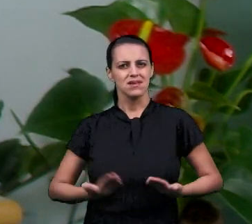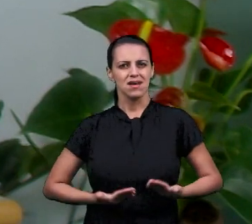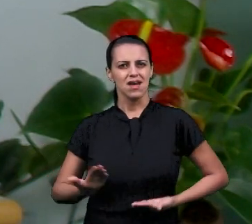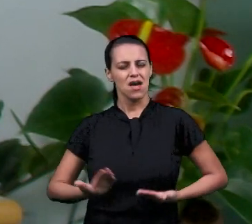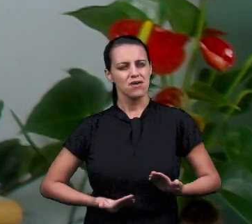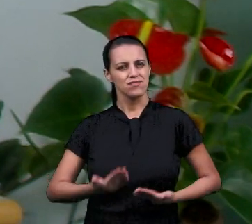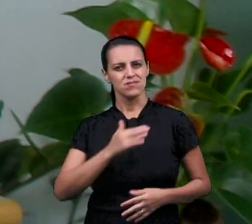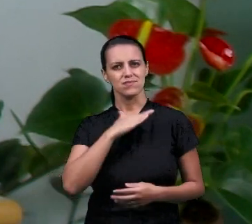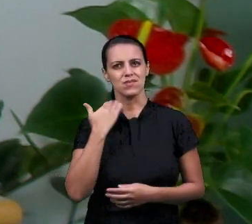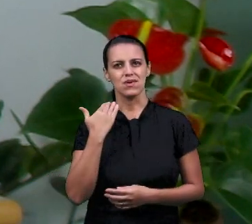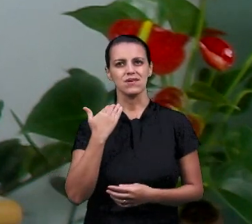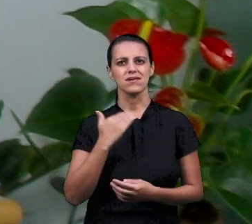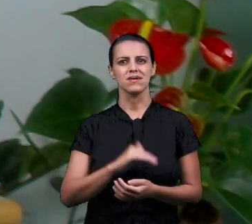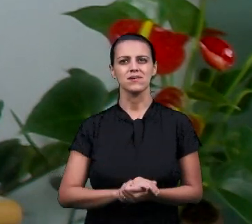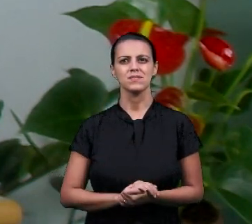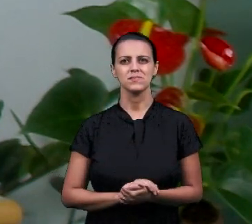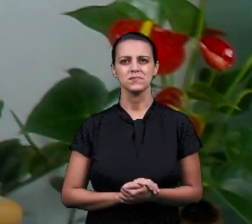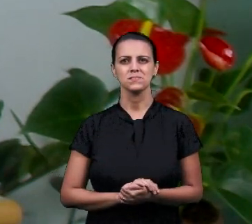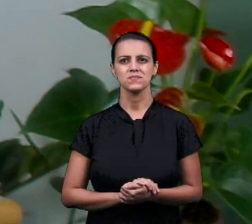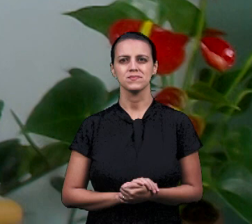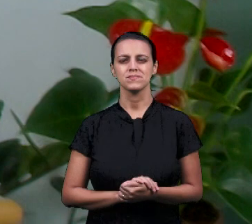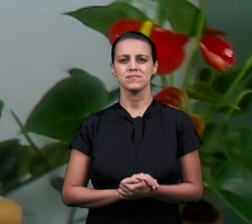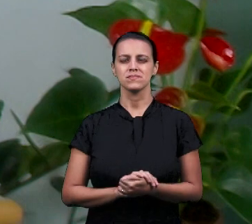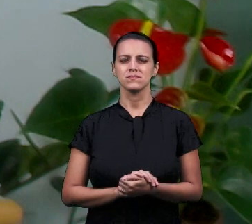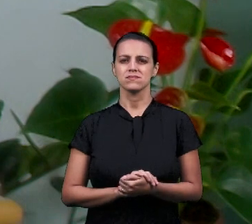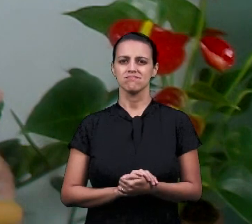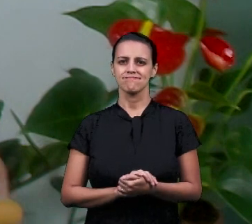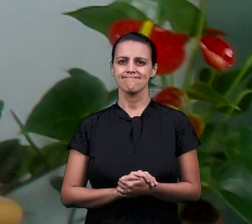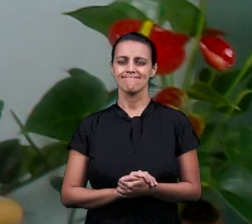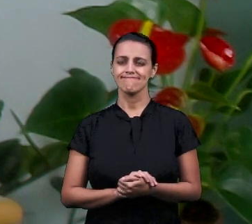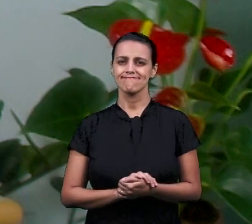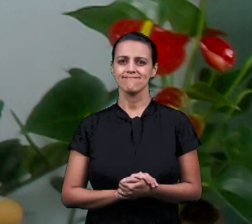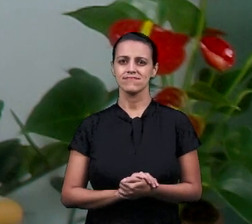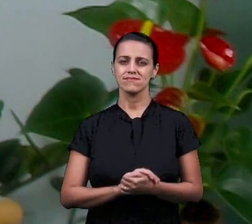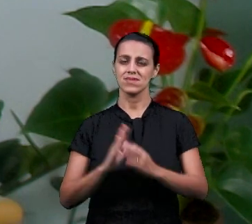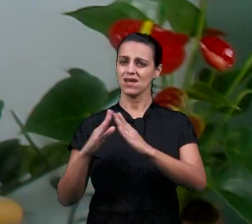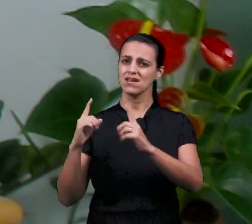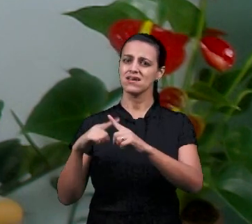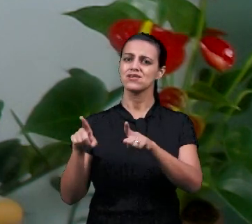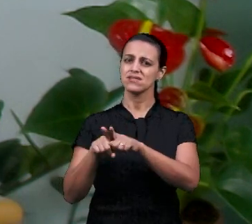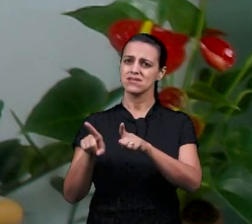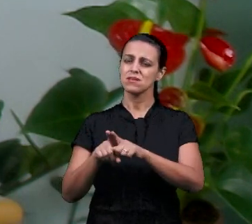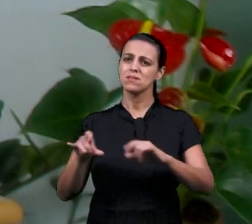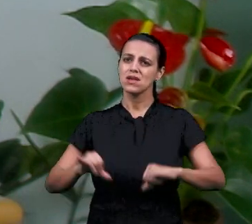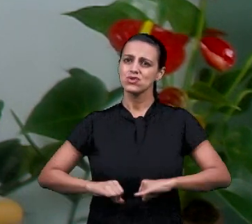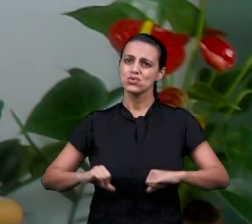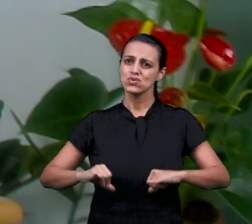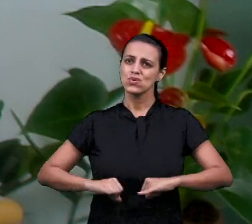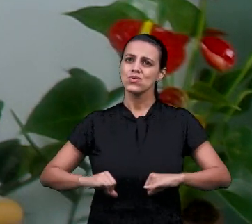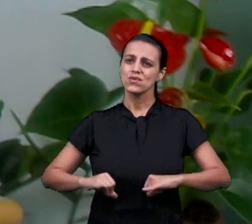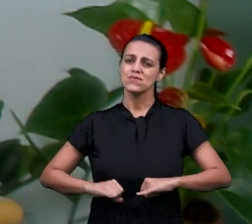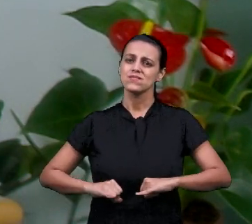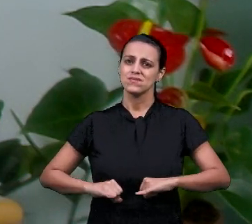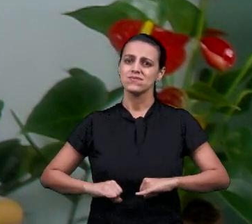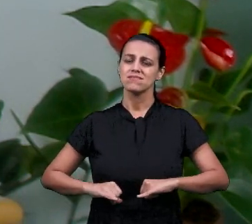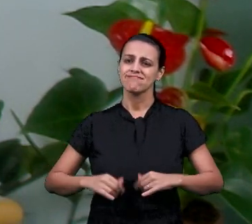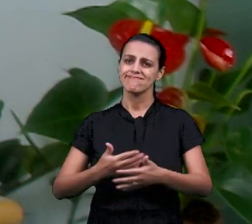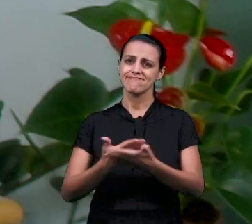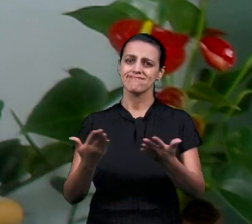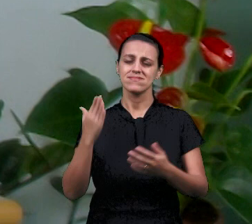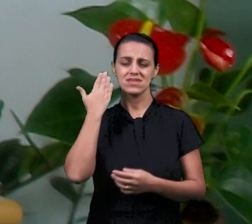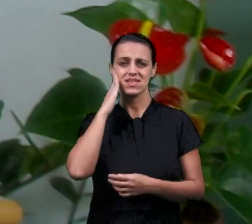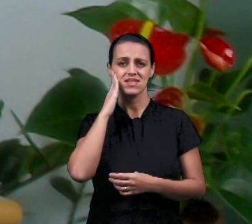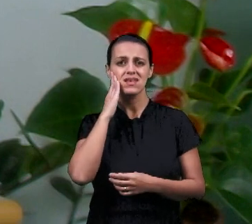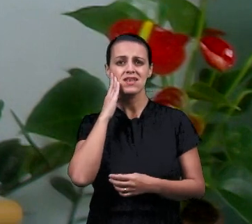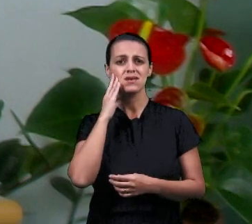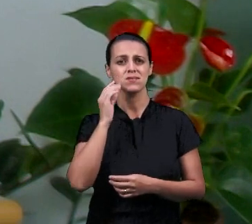qui laisse ici beaucoup, compris l'Église. Et nous comprenons que son décès a été une